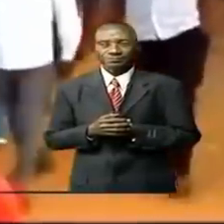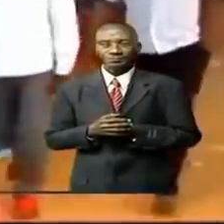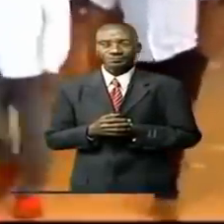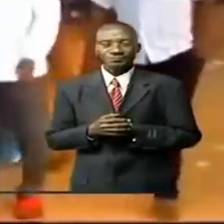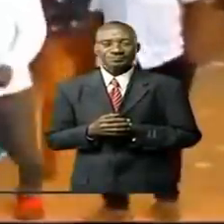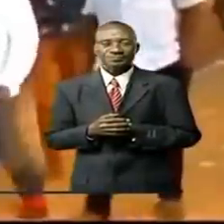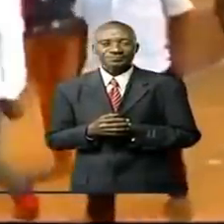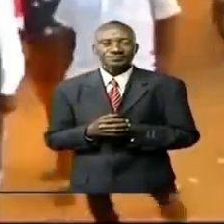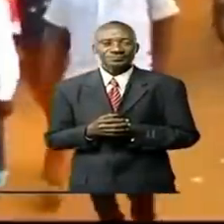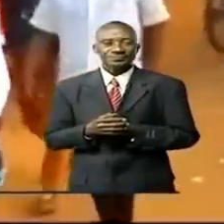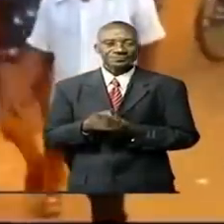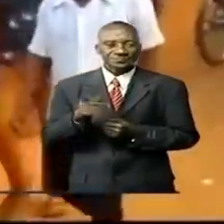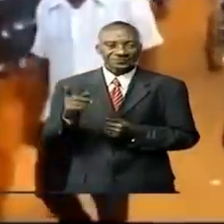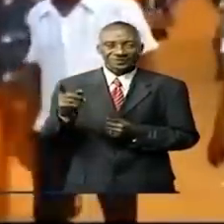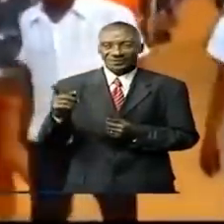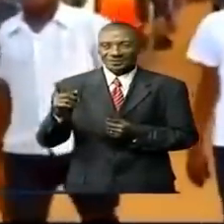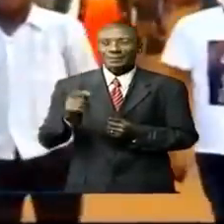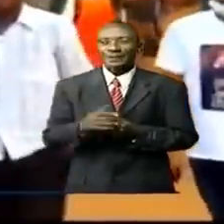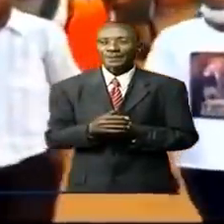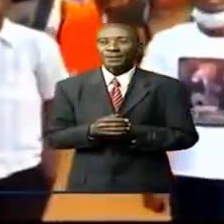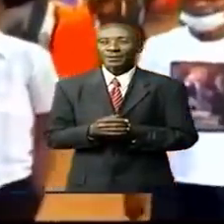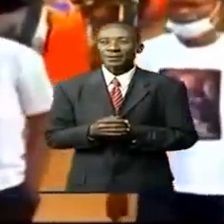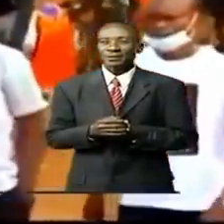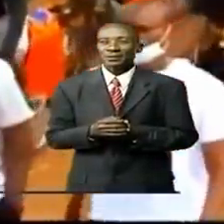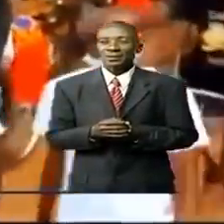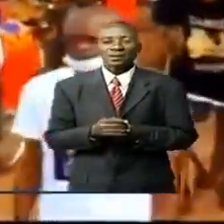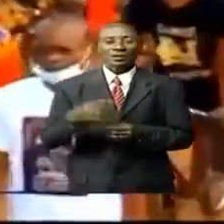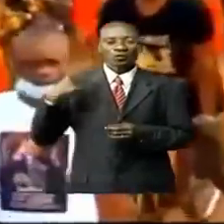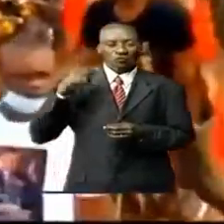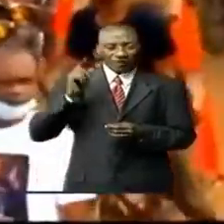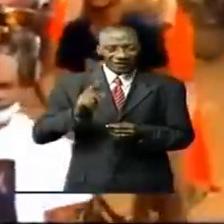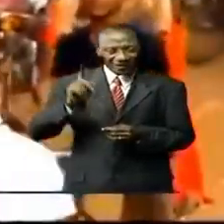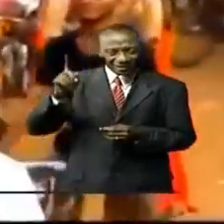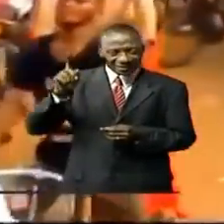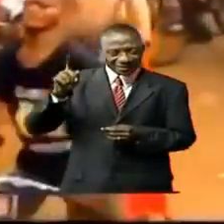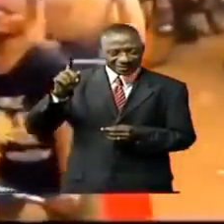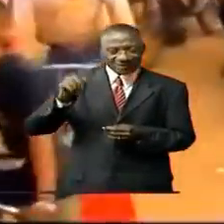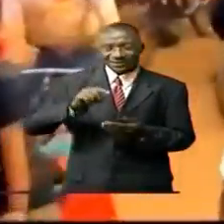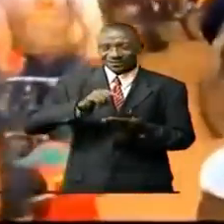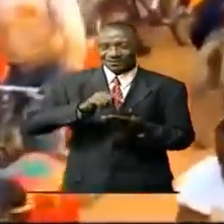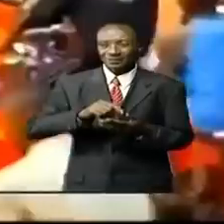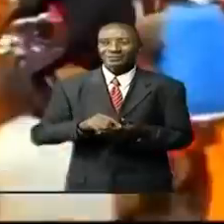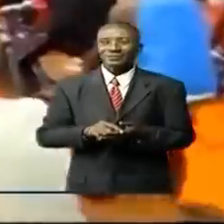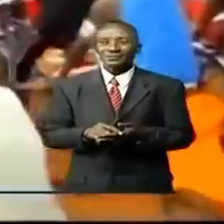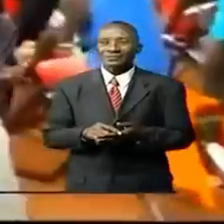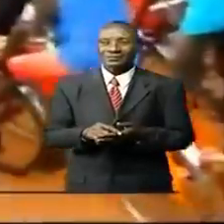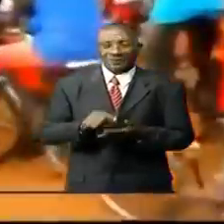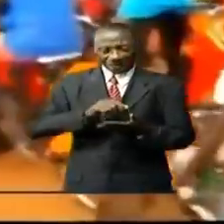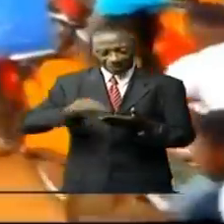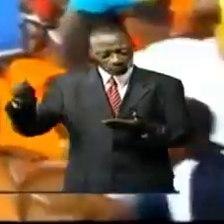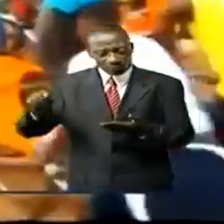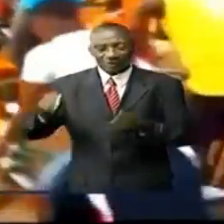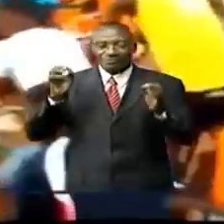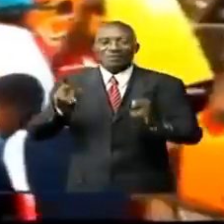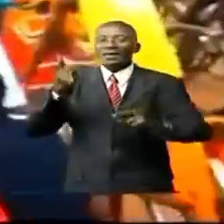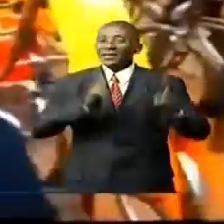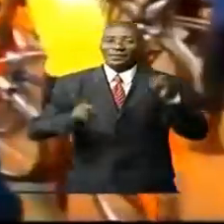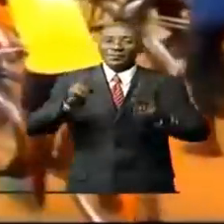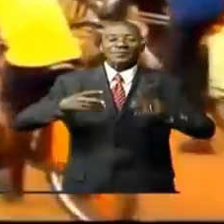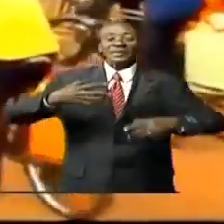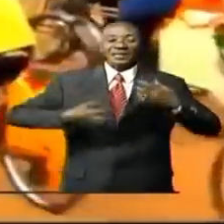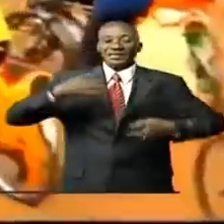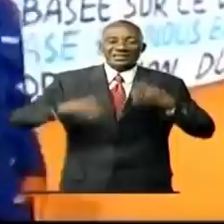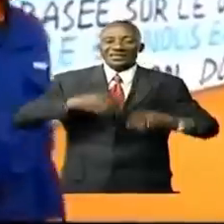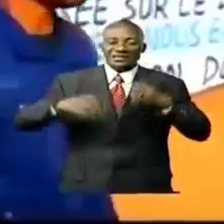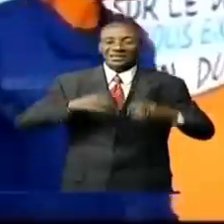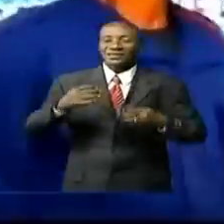Gundumalengo est réclamé à la tête de la province de la Mongala. Plusieurs mouvements associatifs et organisations de la société civile évoluant dans cette